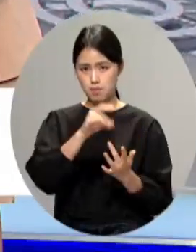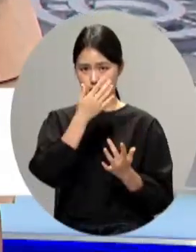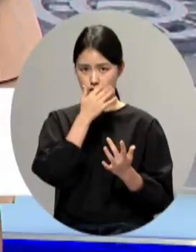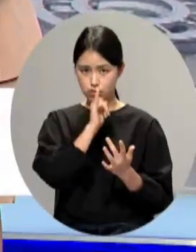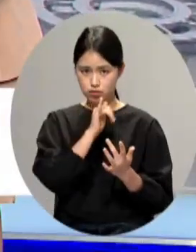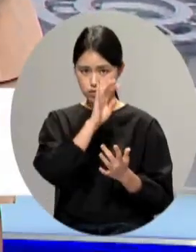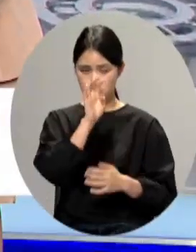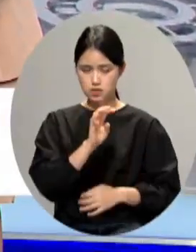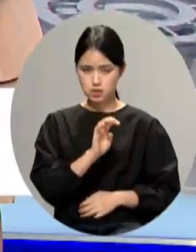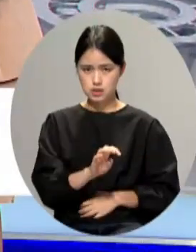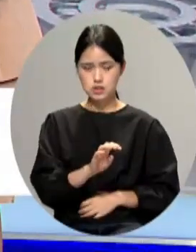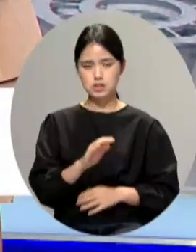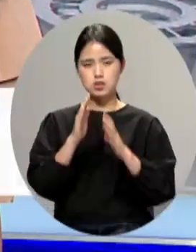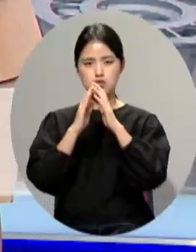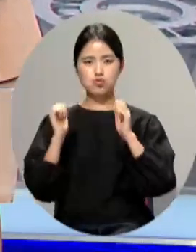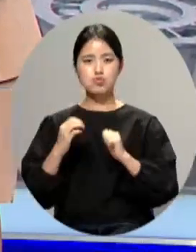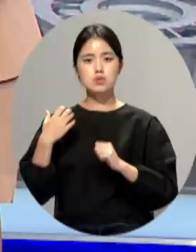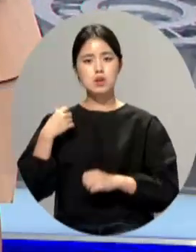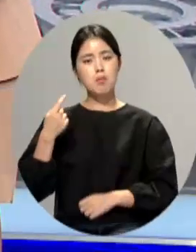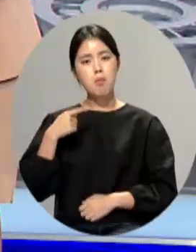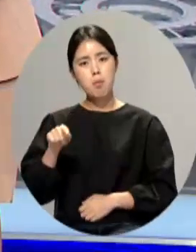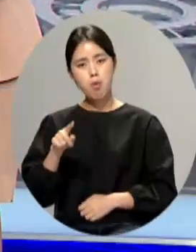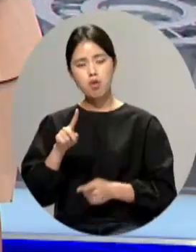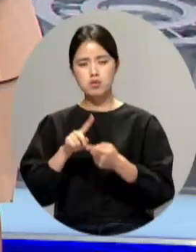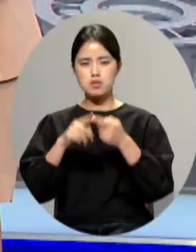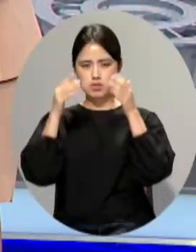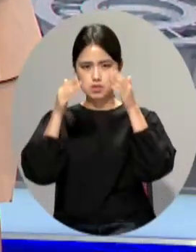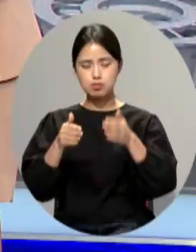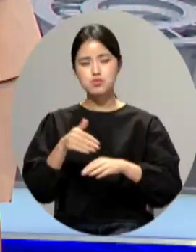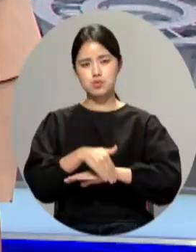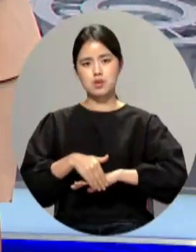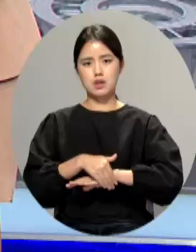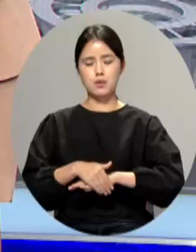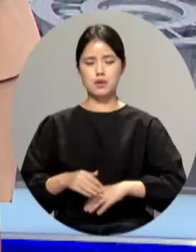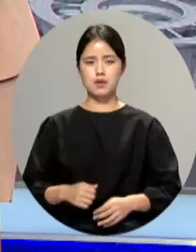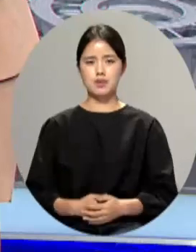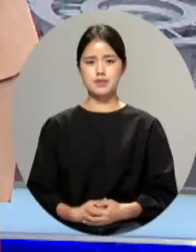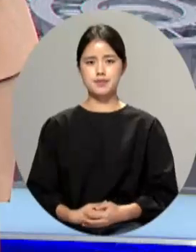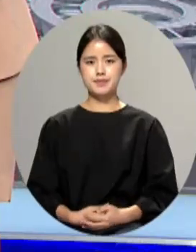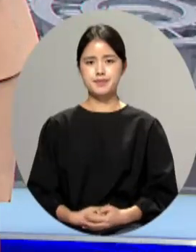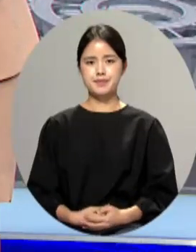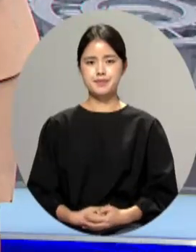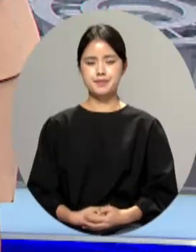책임은 무엇인지에 감사가 집중될 전망입니다. 박혜진 기자가 취재했습니다.